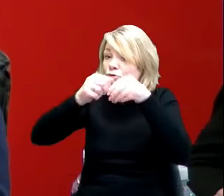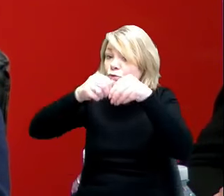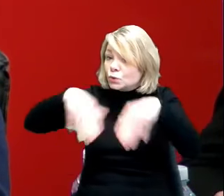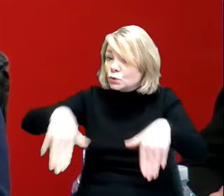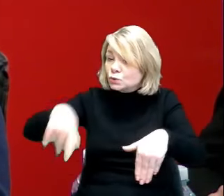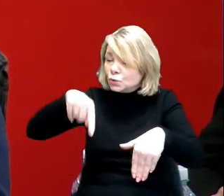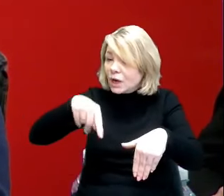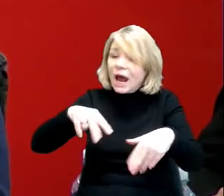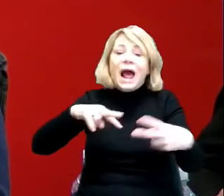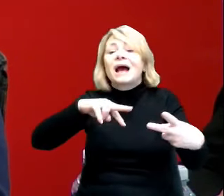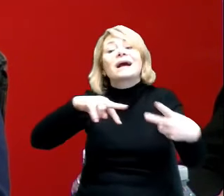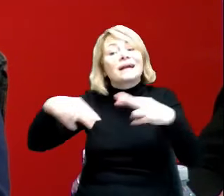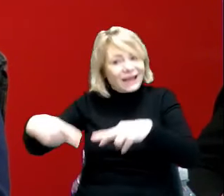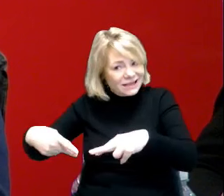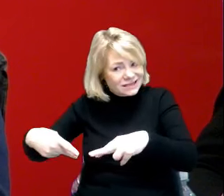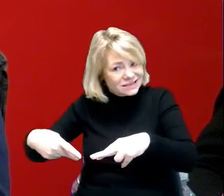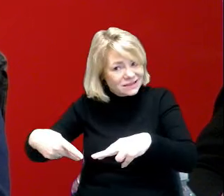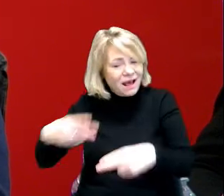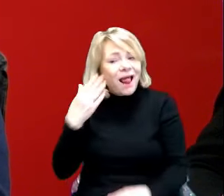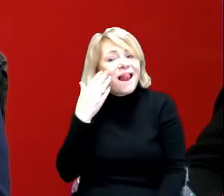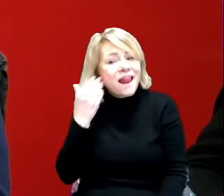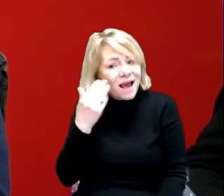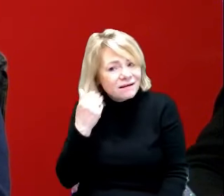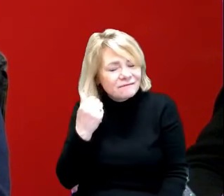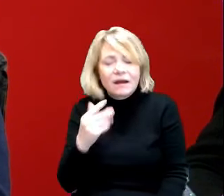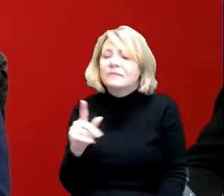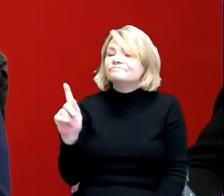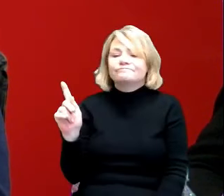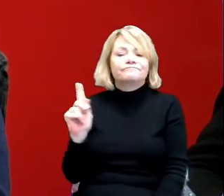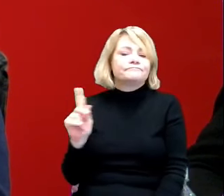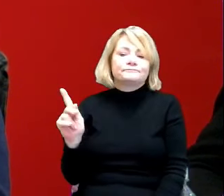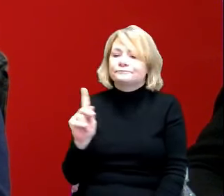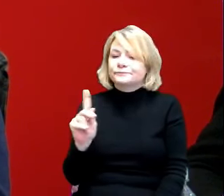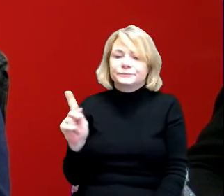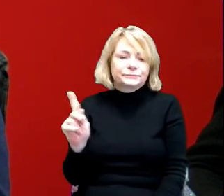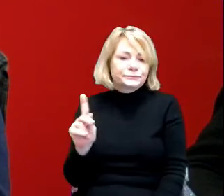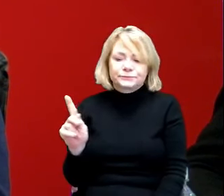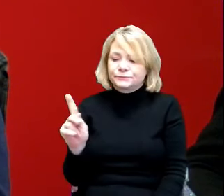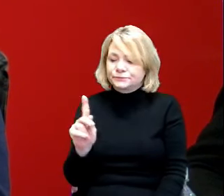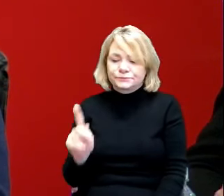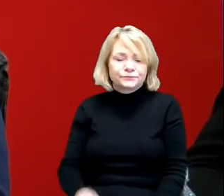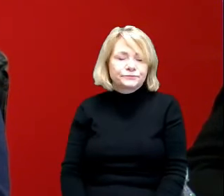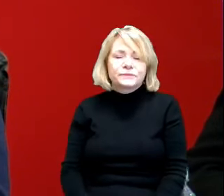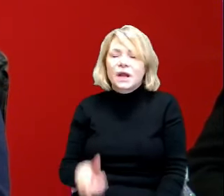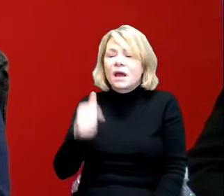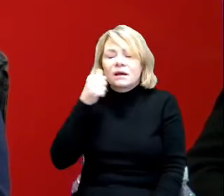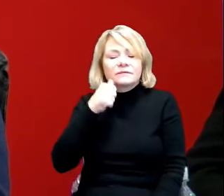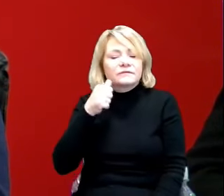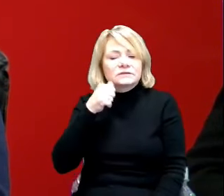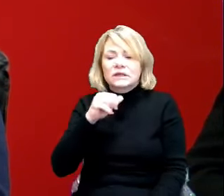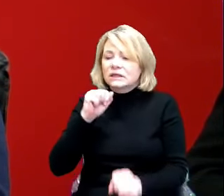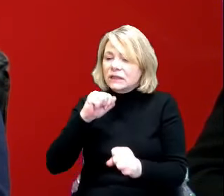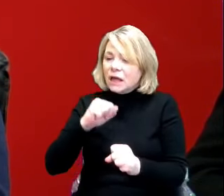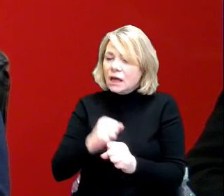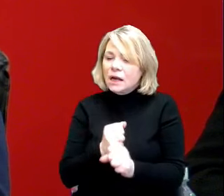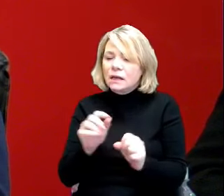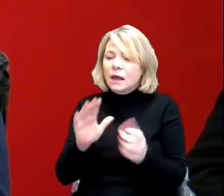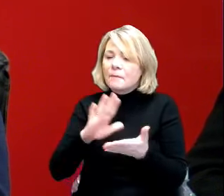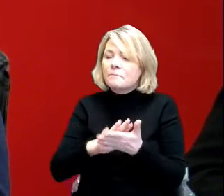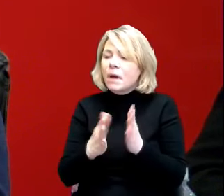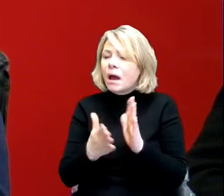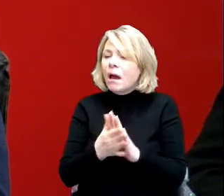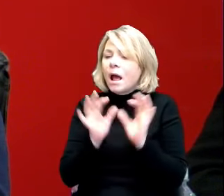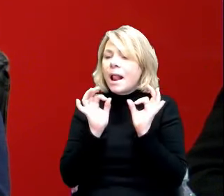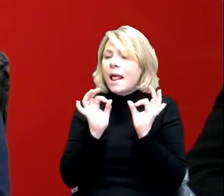yra tikrai nepaprastas veiksmas ir jam reikia visada labai tinkamai pasiruošti todėl kad